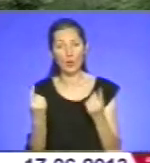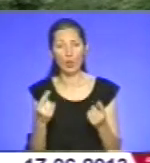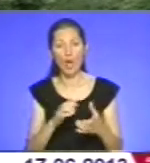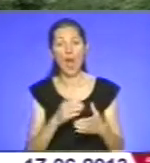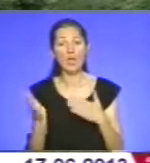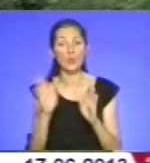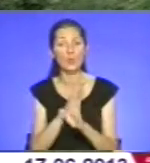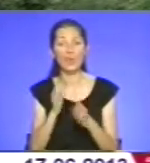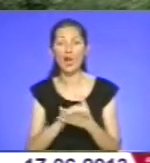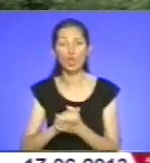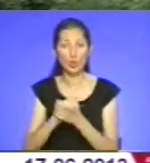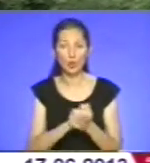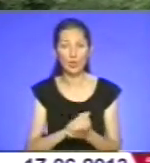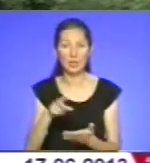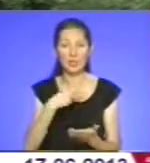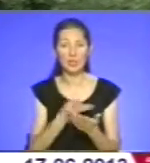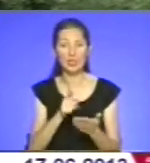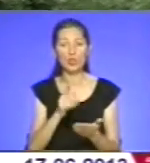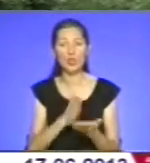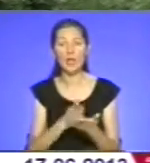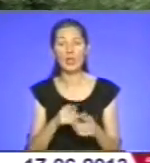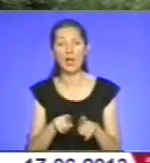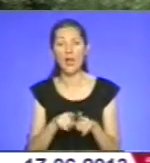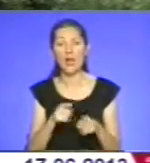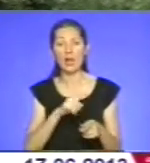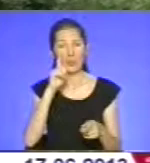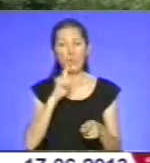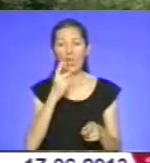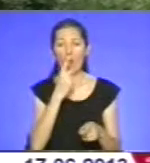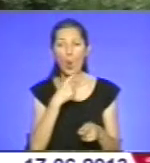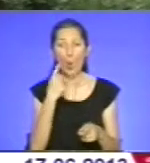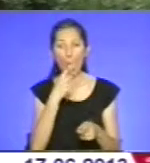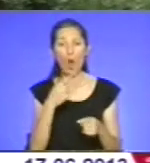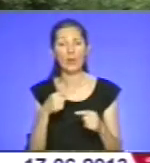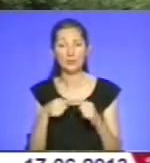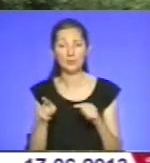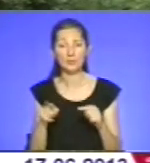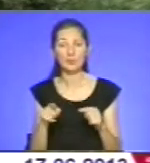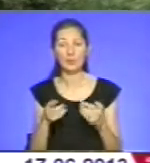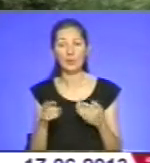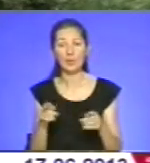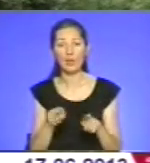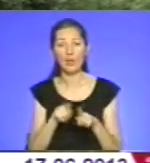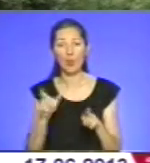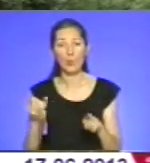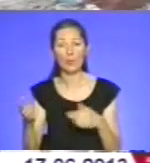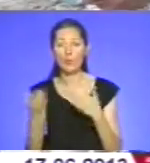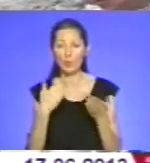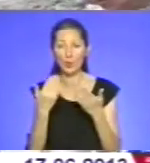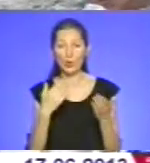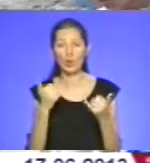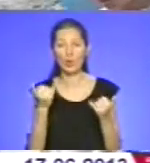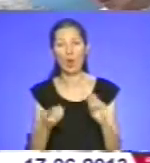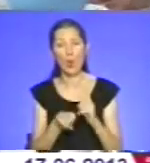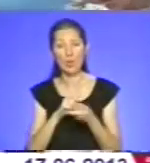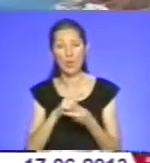незважаючи на те, що є такий невеличка незручність із мовою, але все-таки вони спілкуються, зараз вже обмінялися контактами. У нас